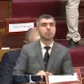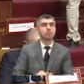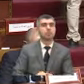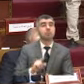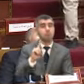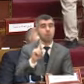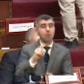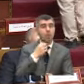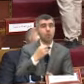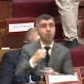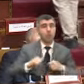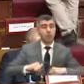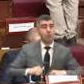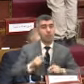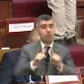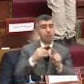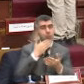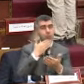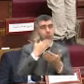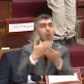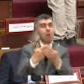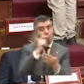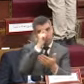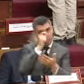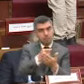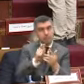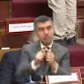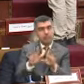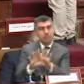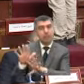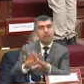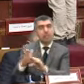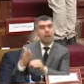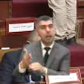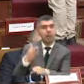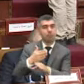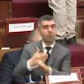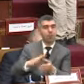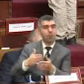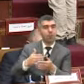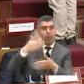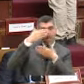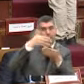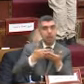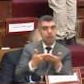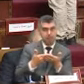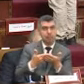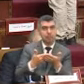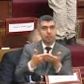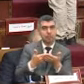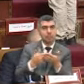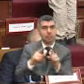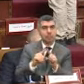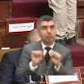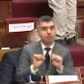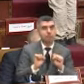السيد الوزير باش نشكركم بعد على التدابير اللي اتخذت قبل واللي عطات للمغرب واحد المناعه